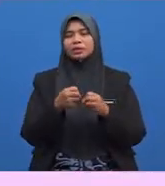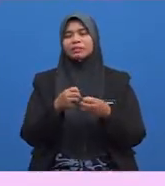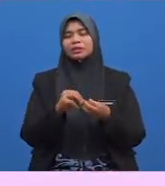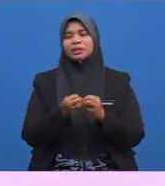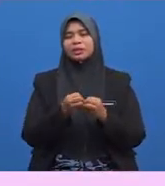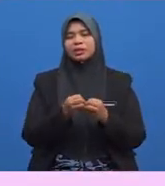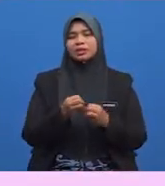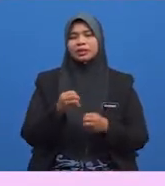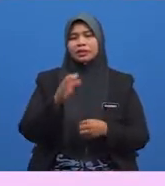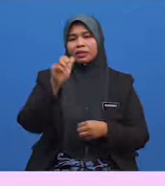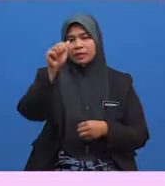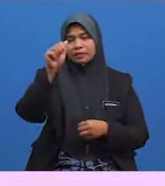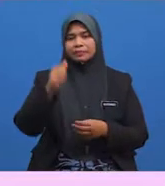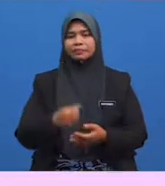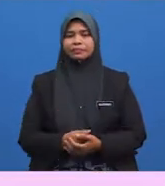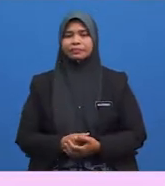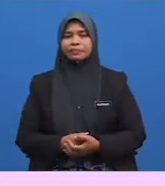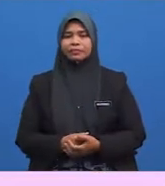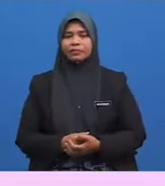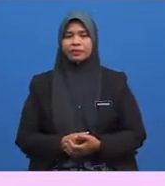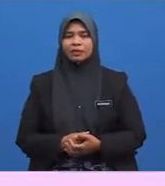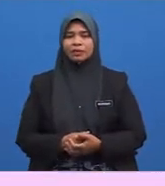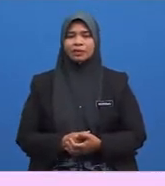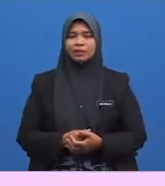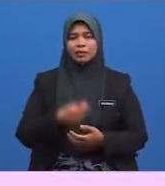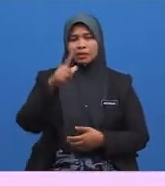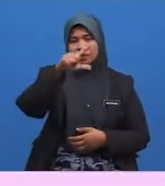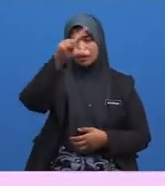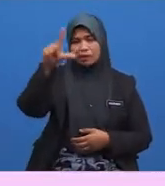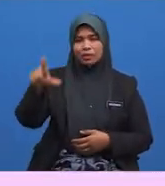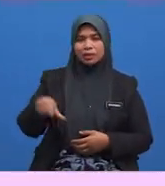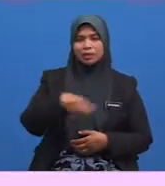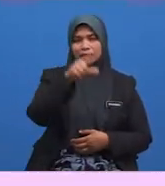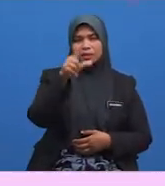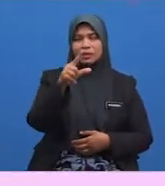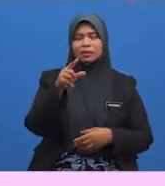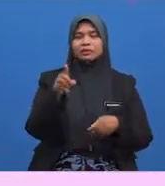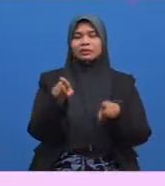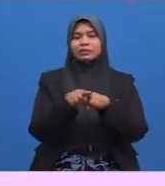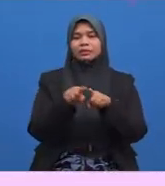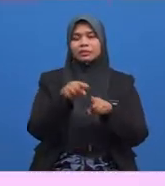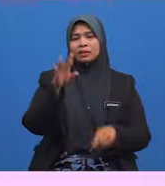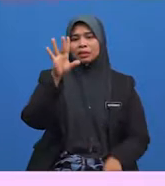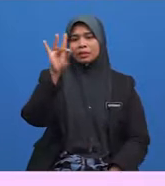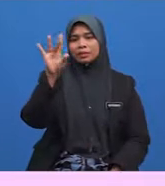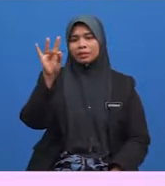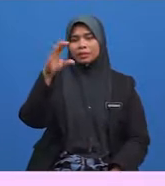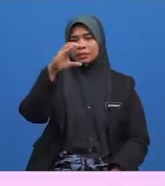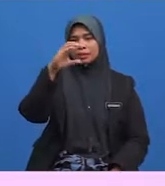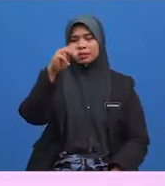Di paparan, diberi liletan sebuah bulatan ialah 88 cm.